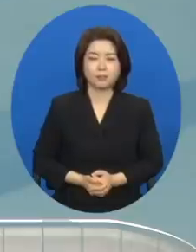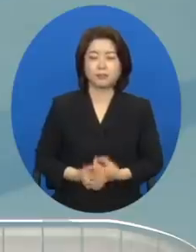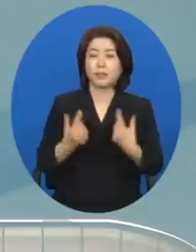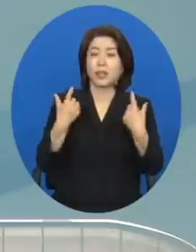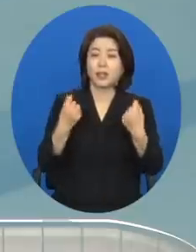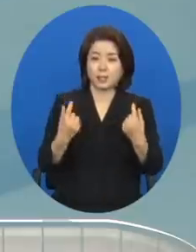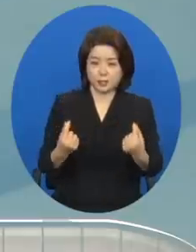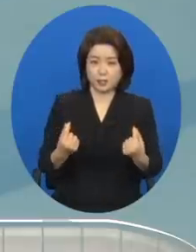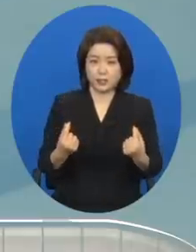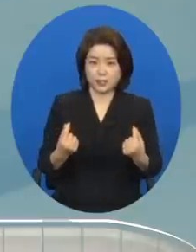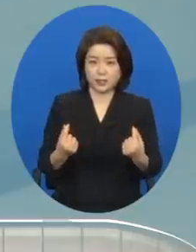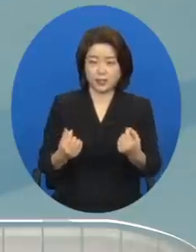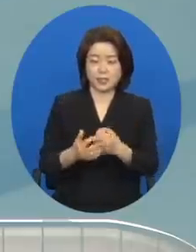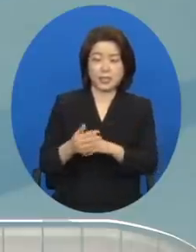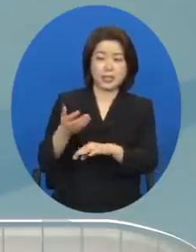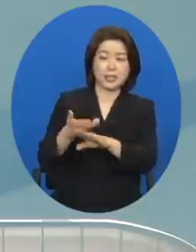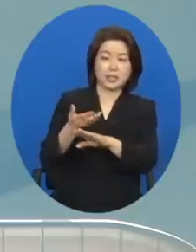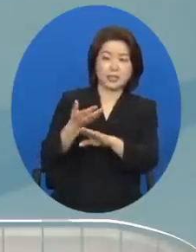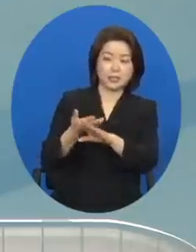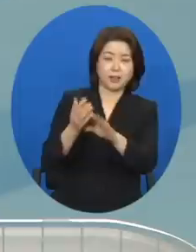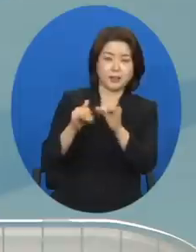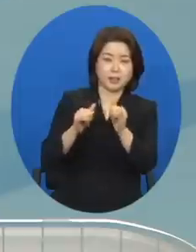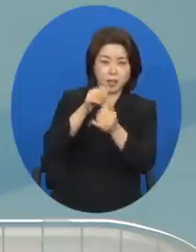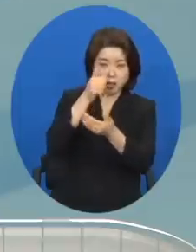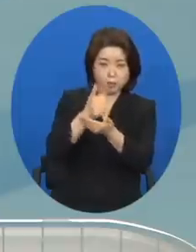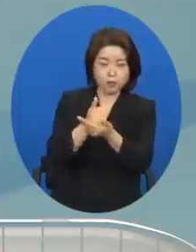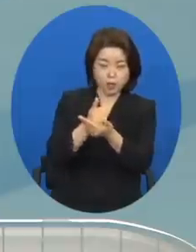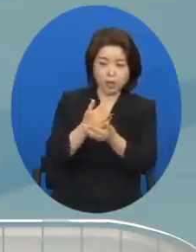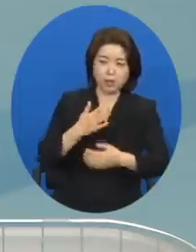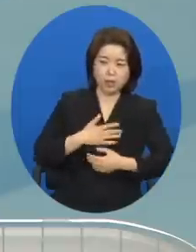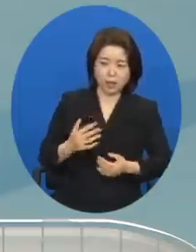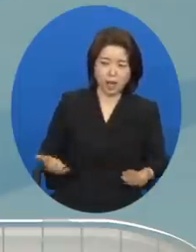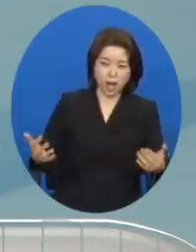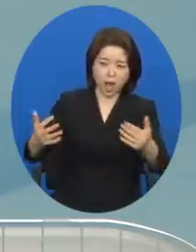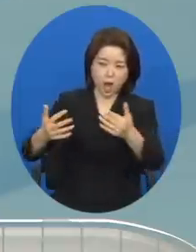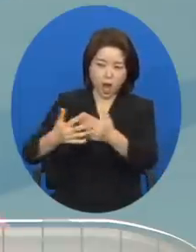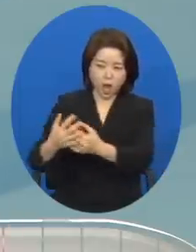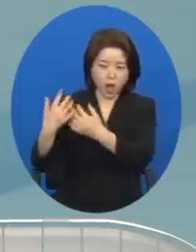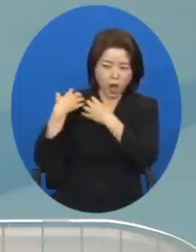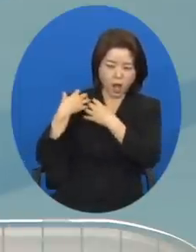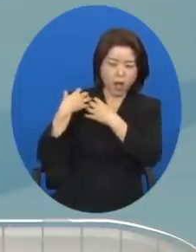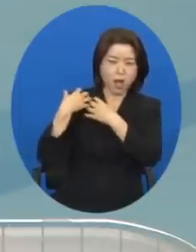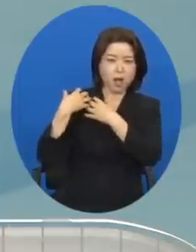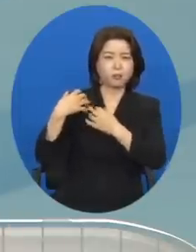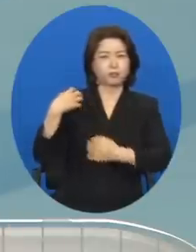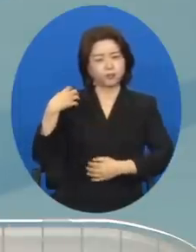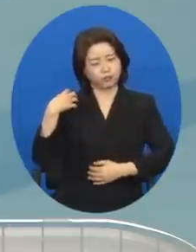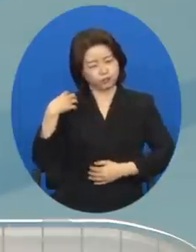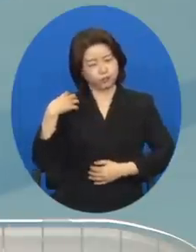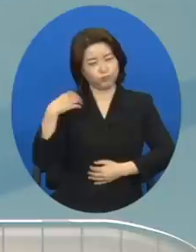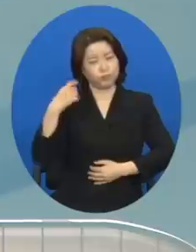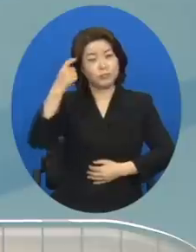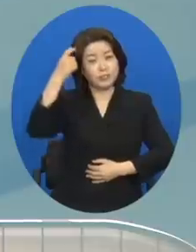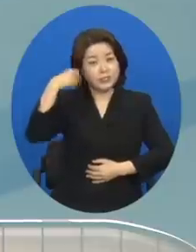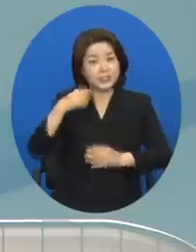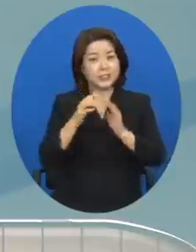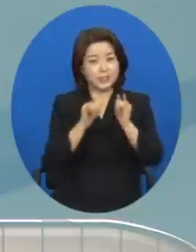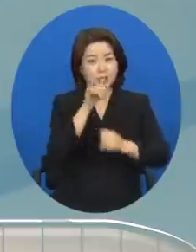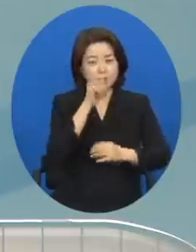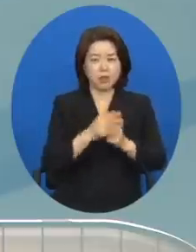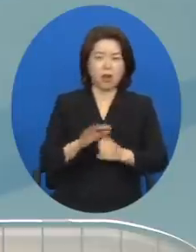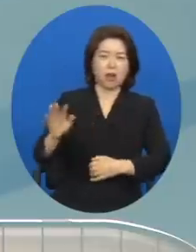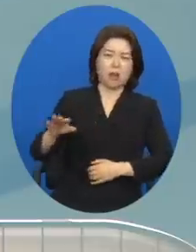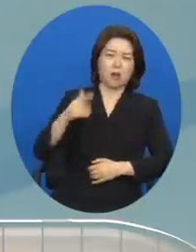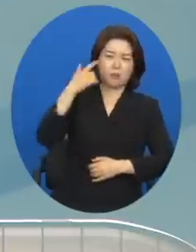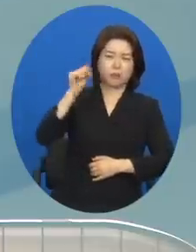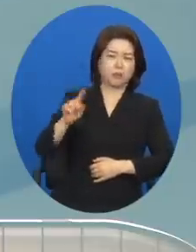여전히 다른 사람의 죄를 내가 함께 진다는 게 부담스러우신 분이 계실 겁니다. 목사님, 그건 너무